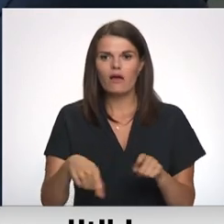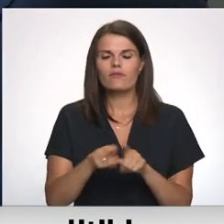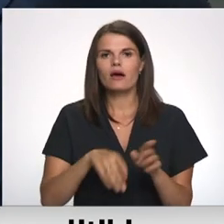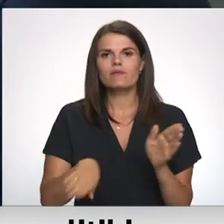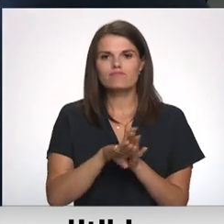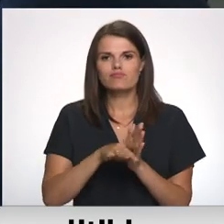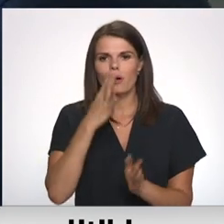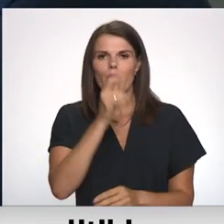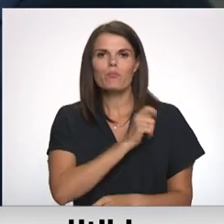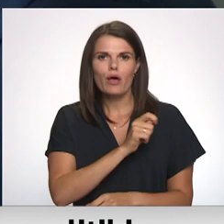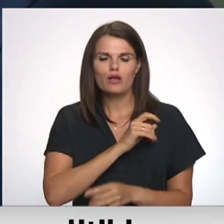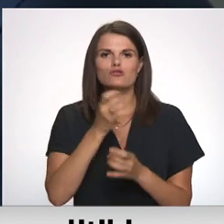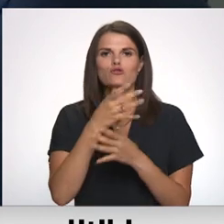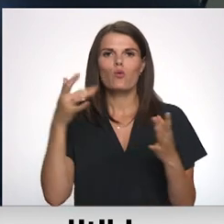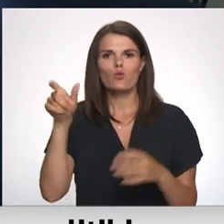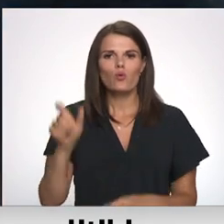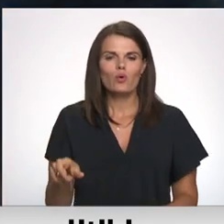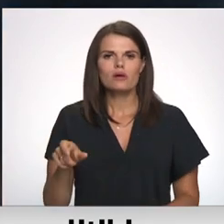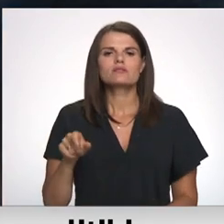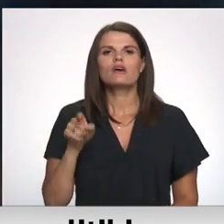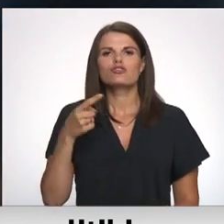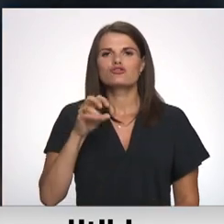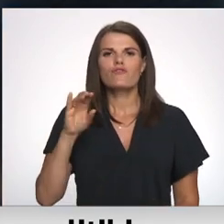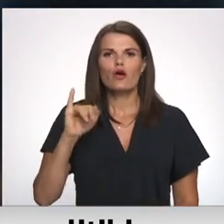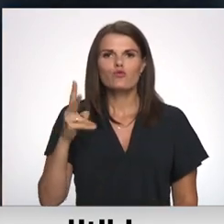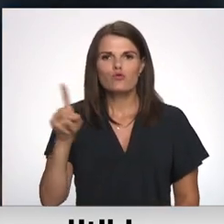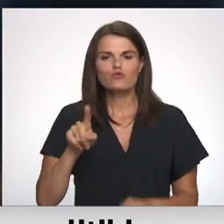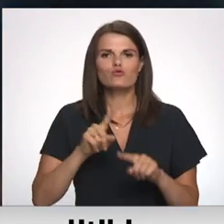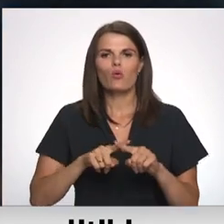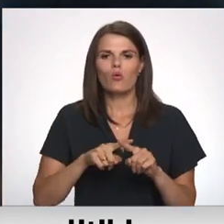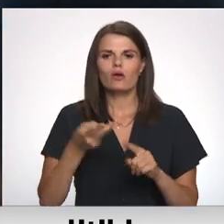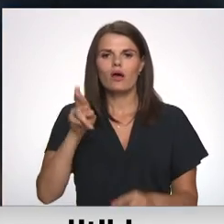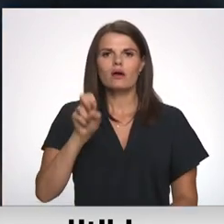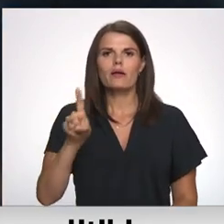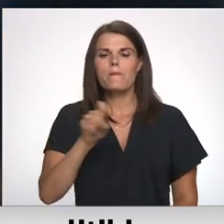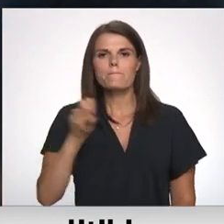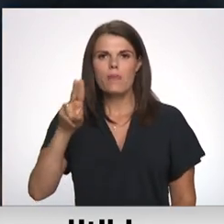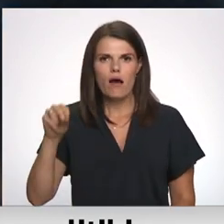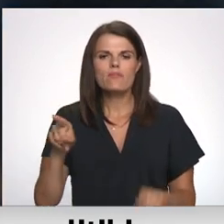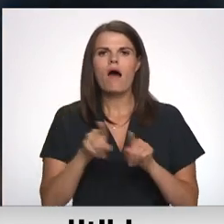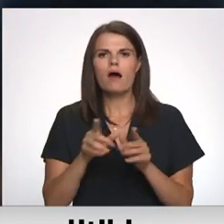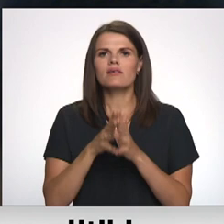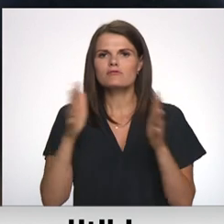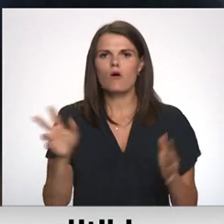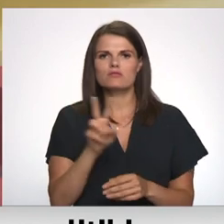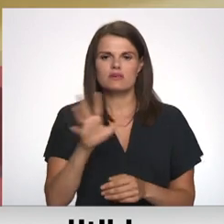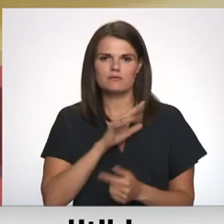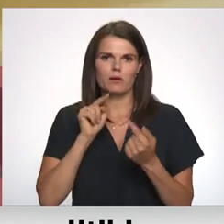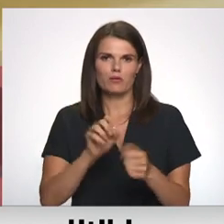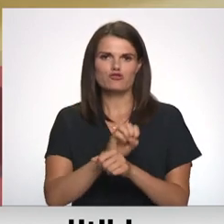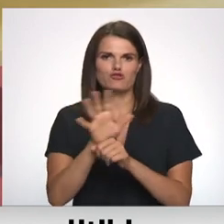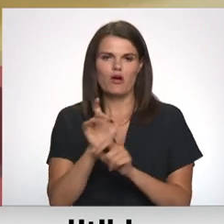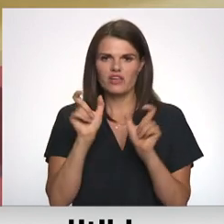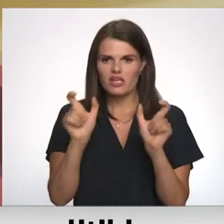Andris Bērziņš, kultūrists Māris Šveiduks, Saeimas deputāte Ieva Krapāne. Arī vairāk COVID-19 ierobežojumu pretinieki. Latgalē